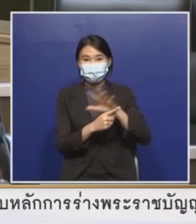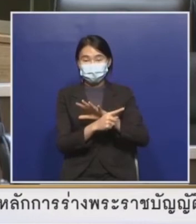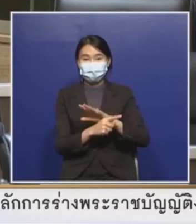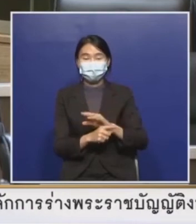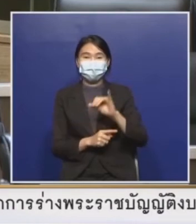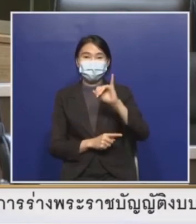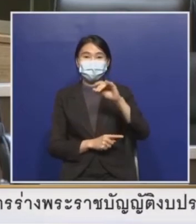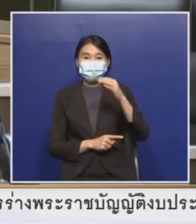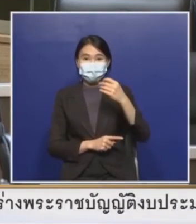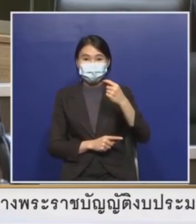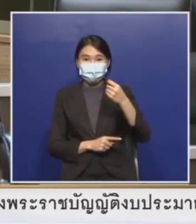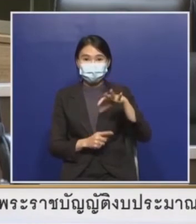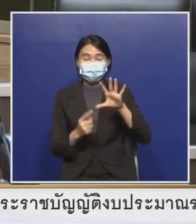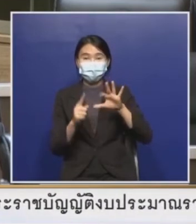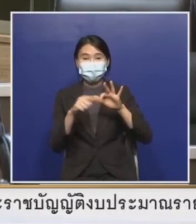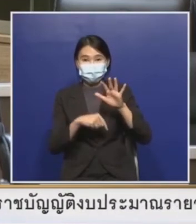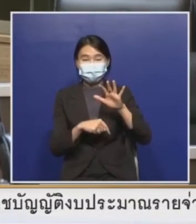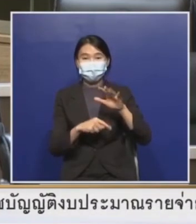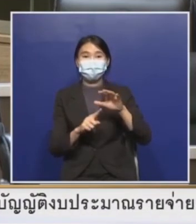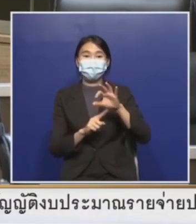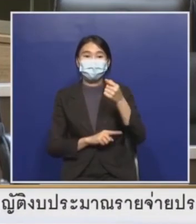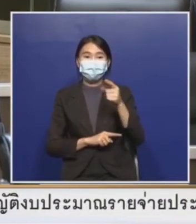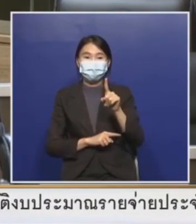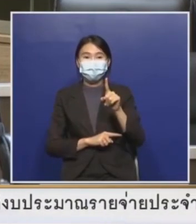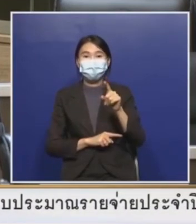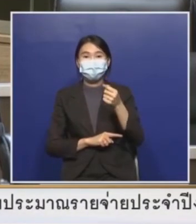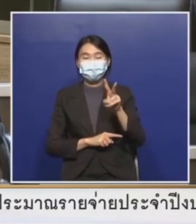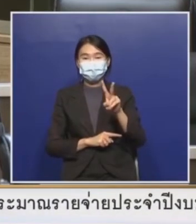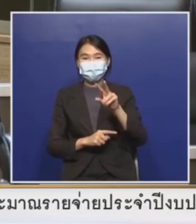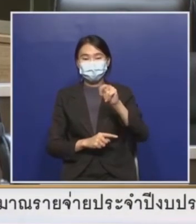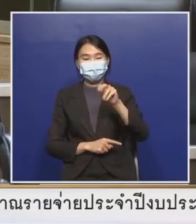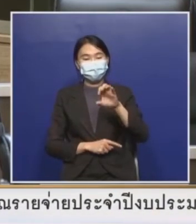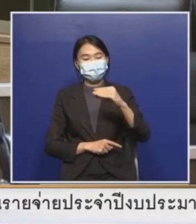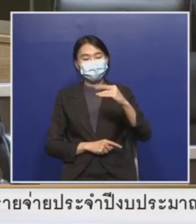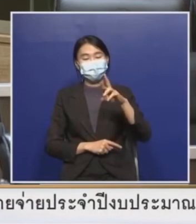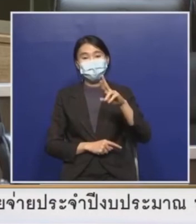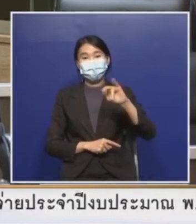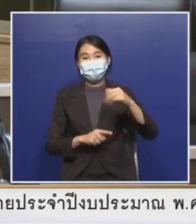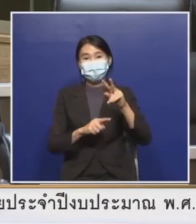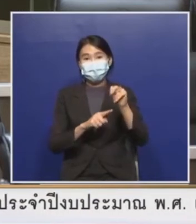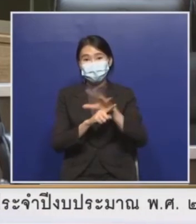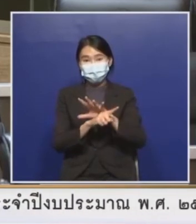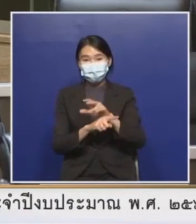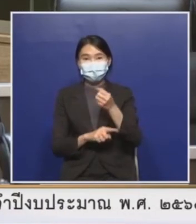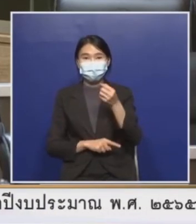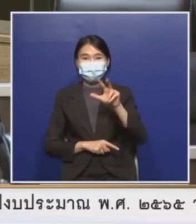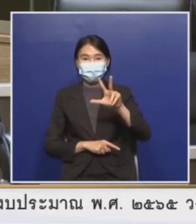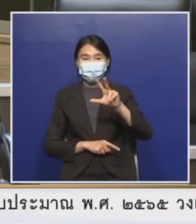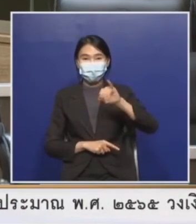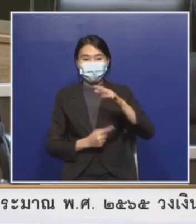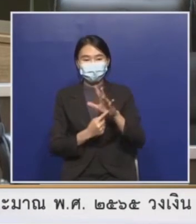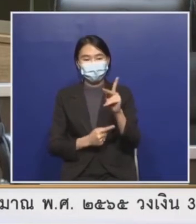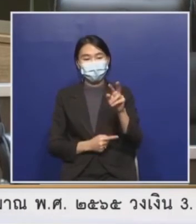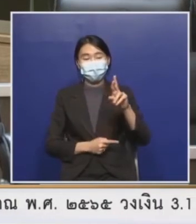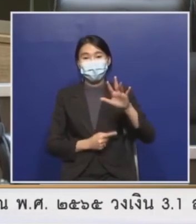ผ่ลิก 11. นางทัศนียารัตนเศษ 12. นายนิโรธสุนทรเลขา 13. นายจักรรัตน์ผัวช่วยข